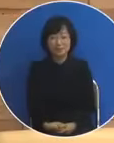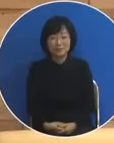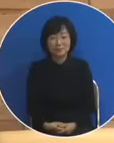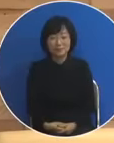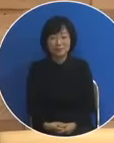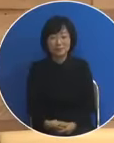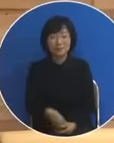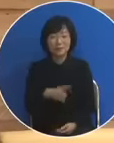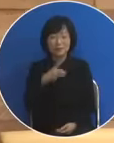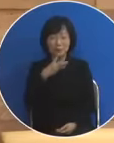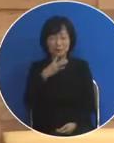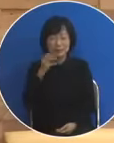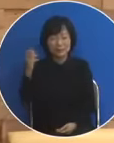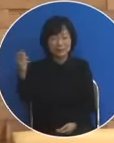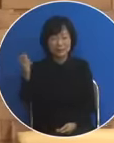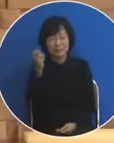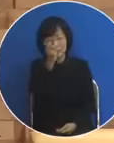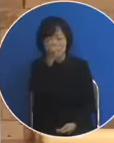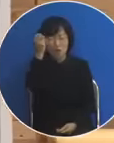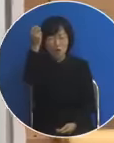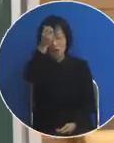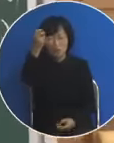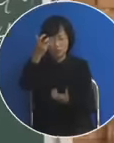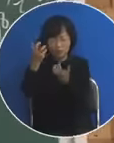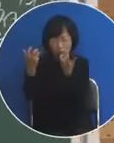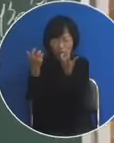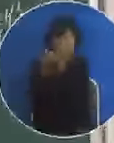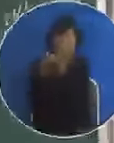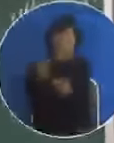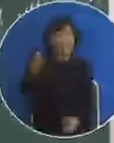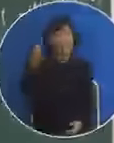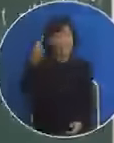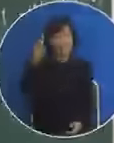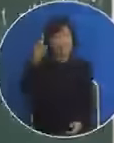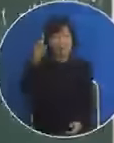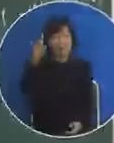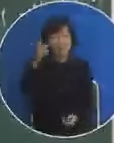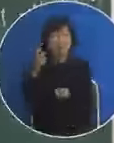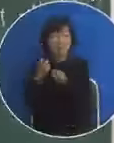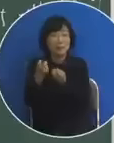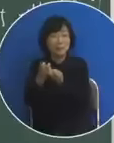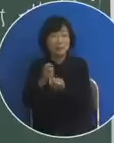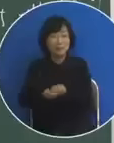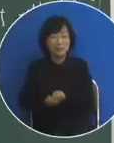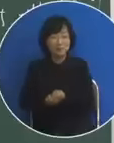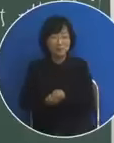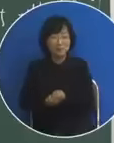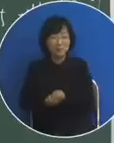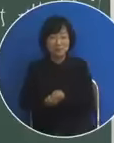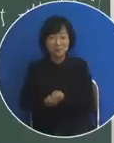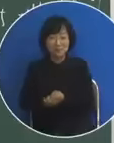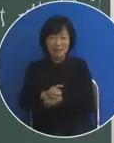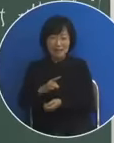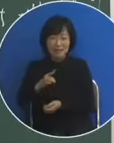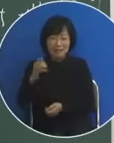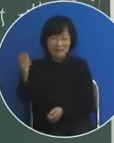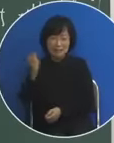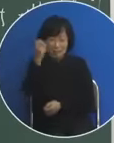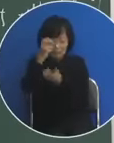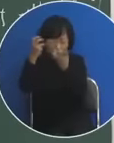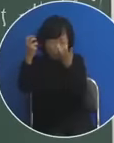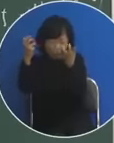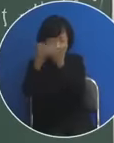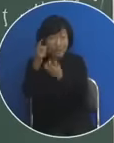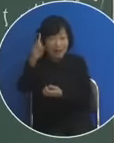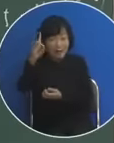오직 성령으로. Only by the Holy Spirit. 오직 성령 왔는데도 안 바뀌고 쓰임 받습니다. Then you won't change only with